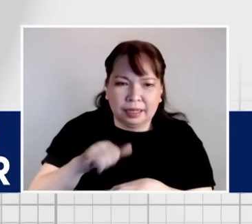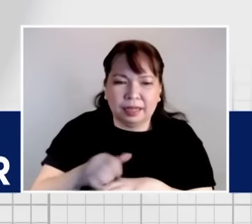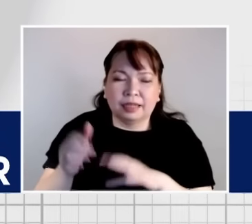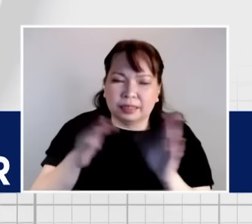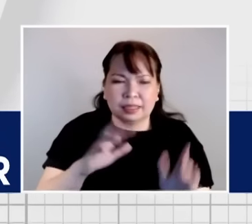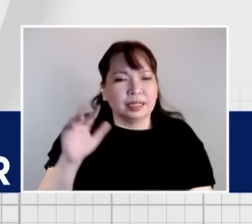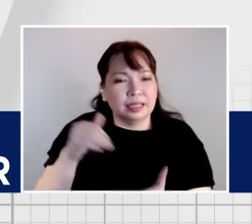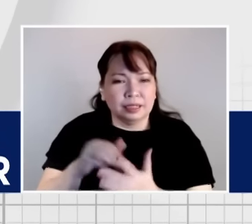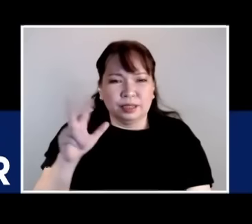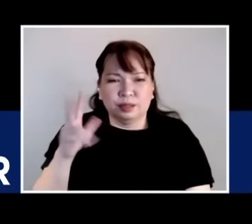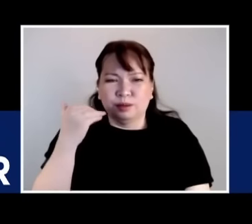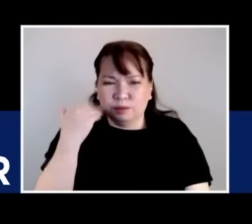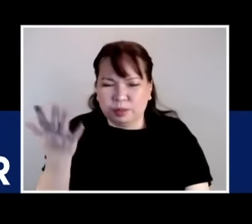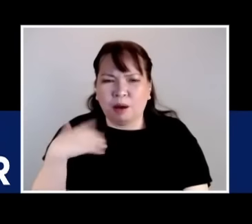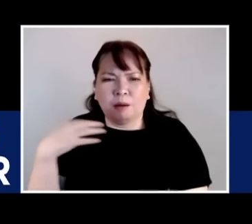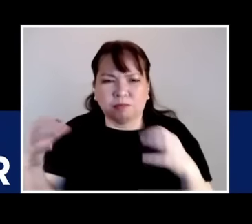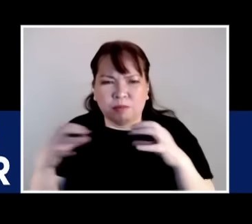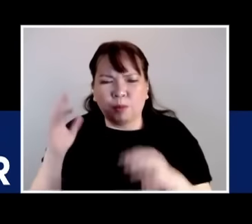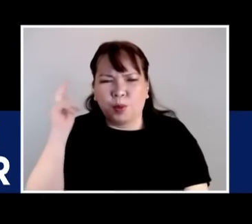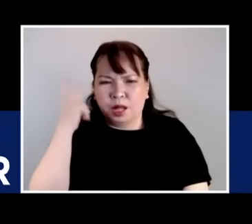sa away sa politika.